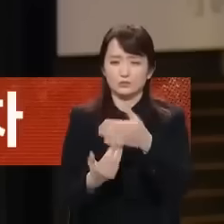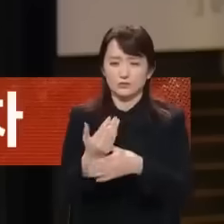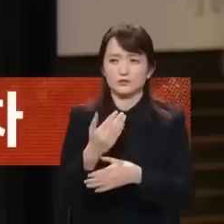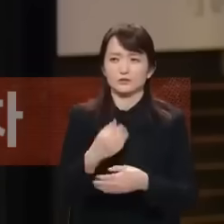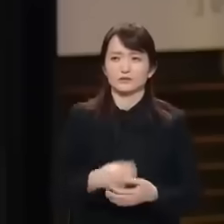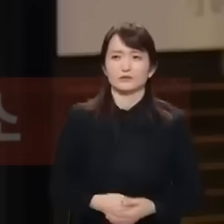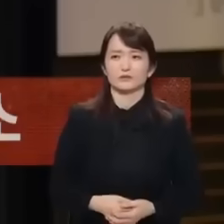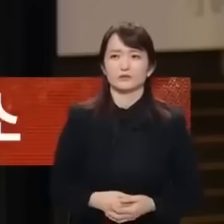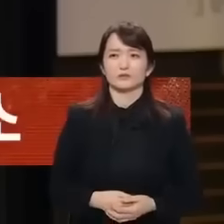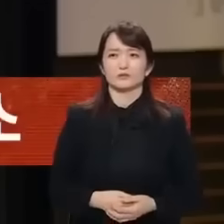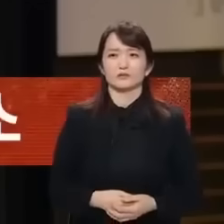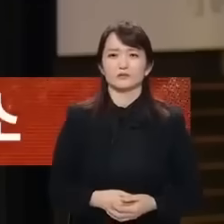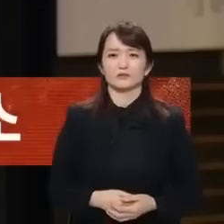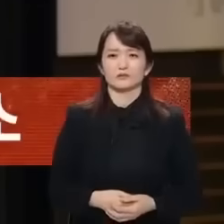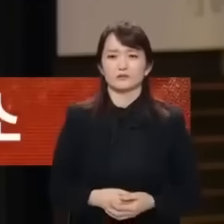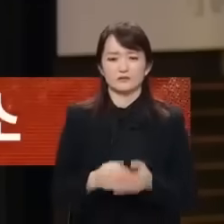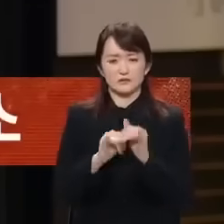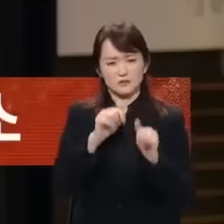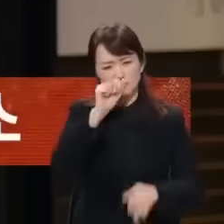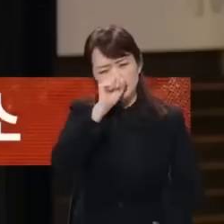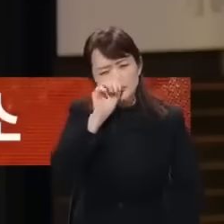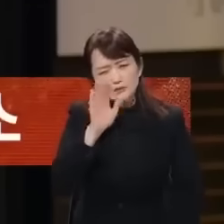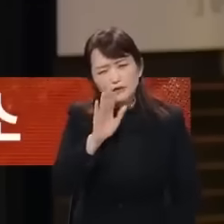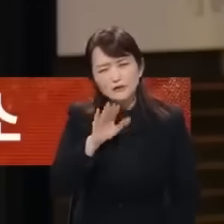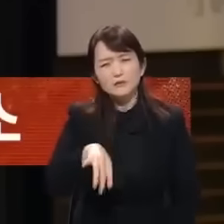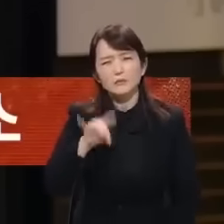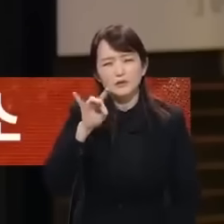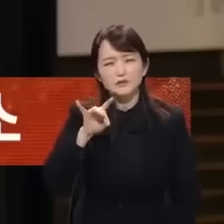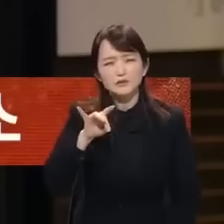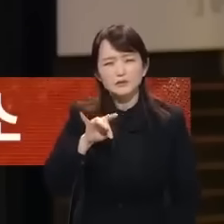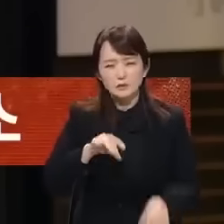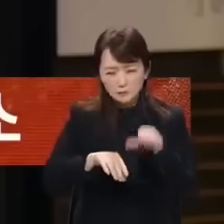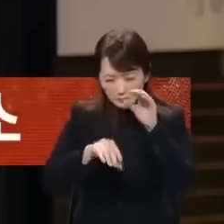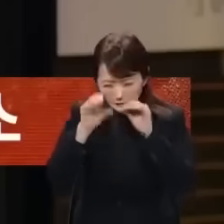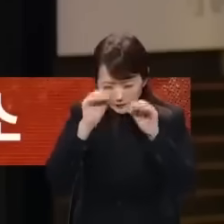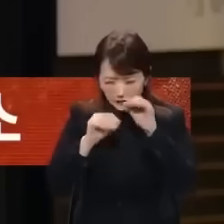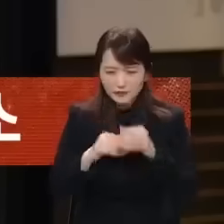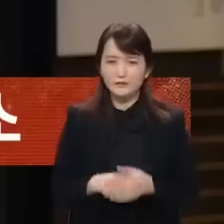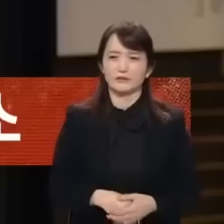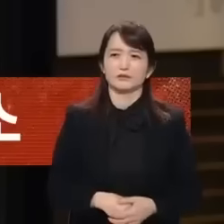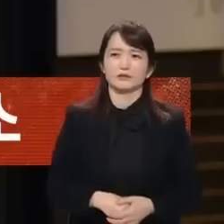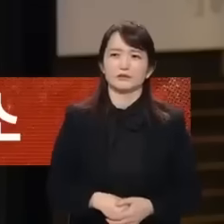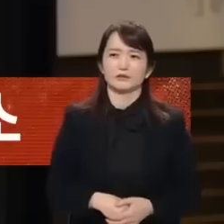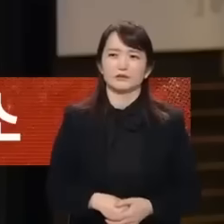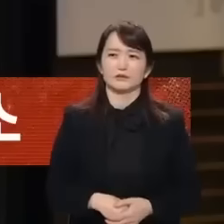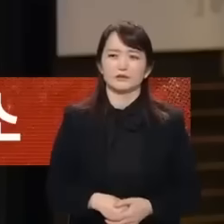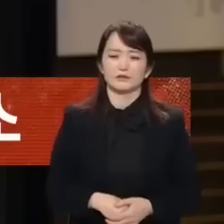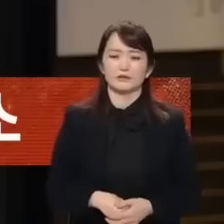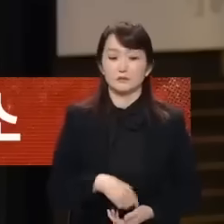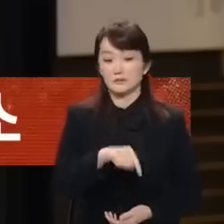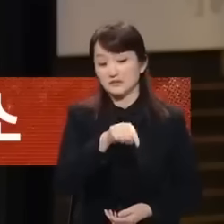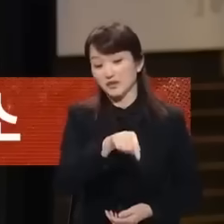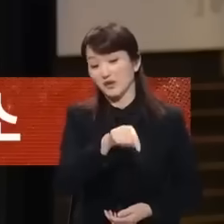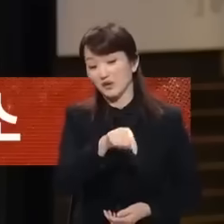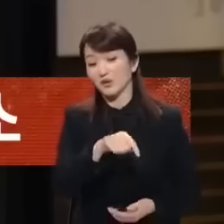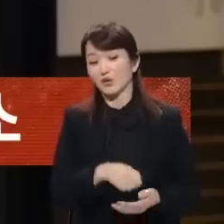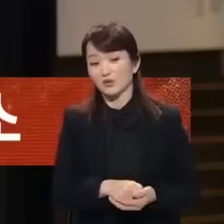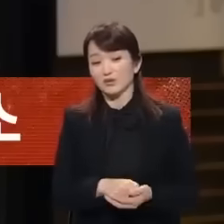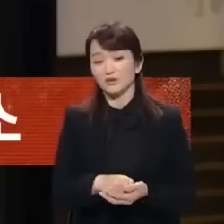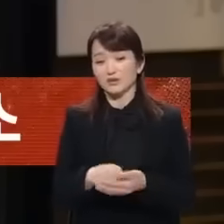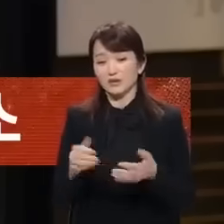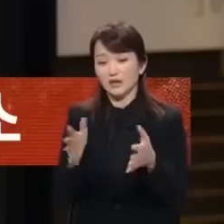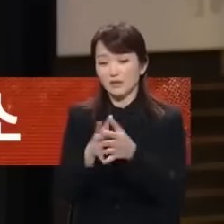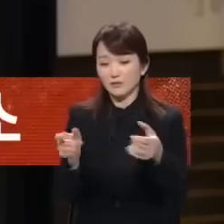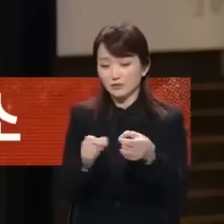이게 안 좋은 것도 사람들이 배워요. 아 맞다. 안 좋은 것도 저렇게 해도 또 잘 못 치운다더라라는 걸 배운 것 같아요. 빙고. 예.